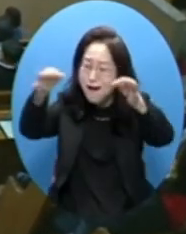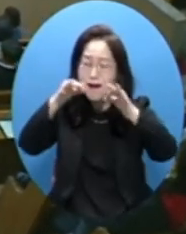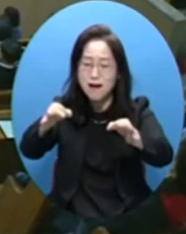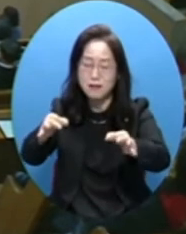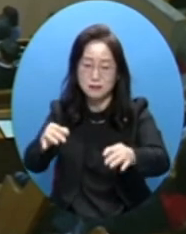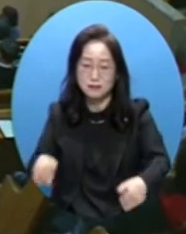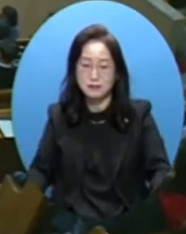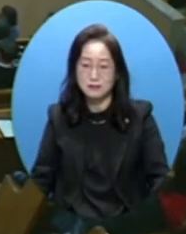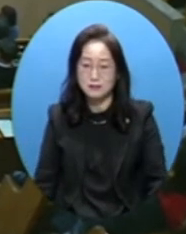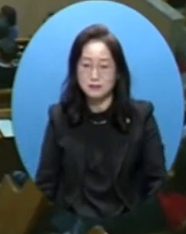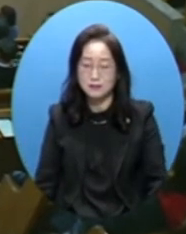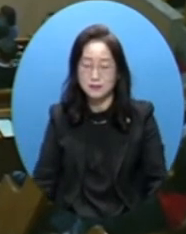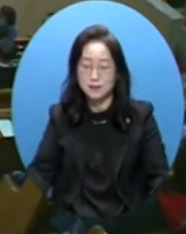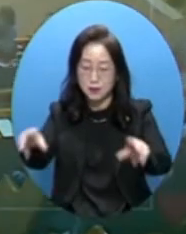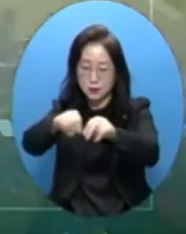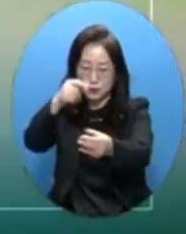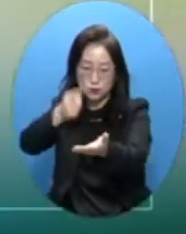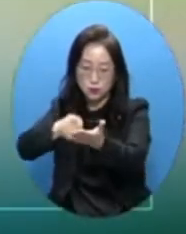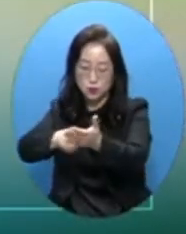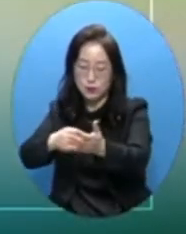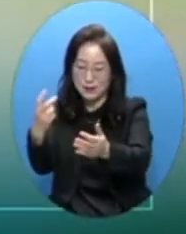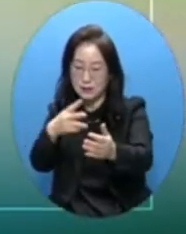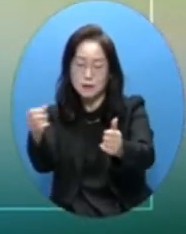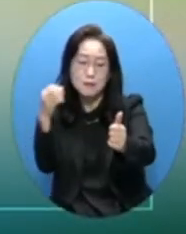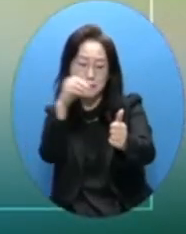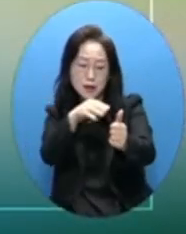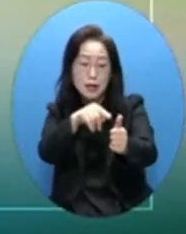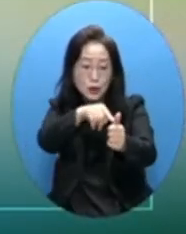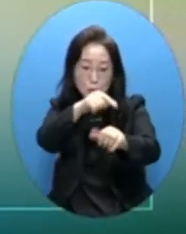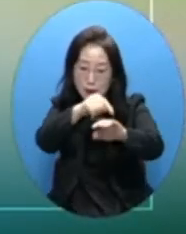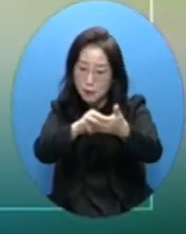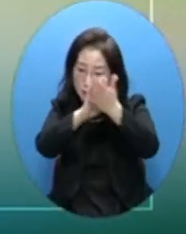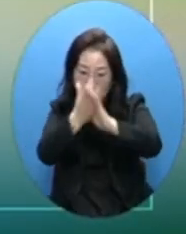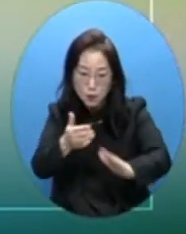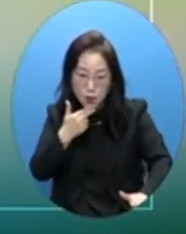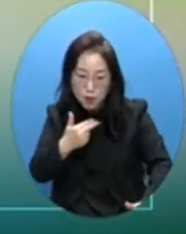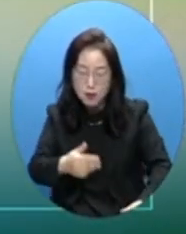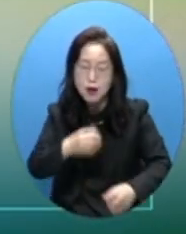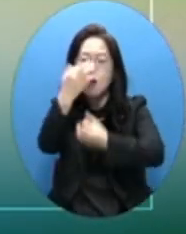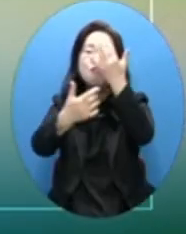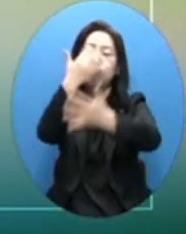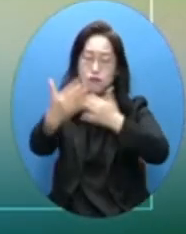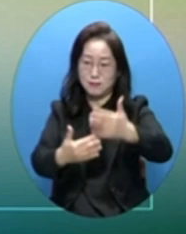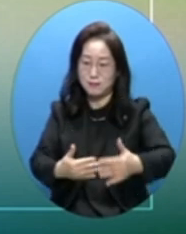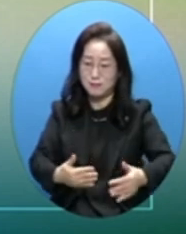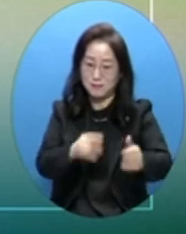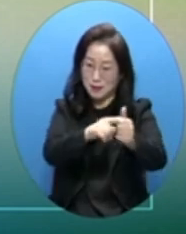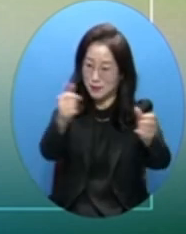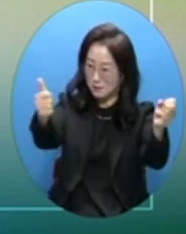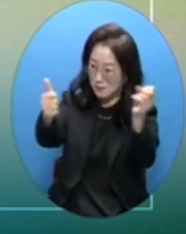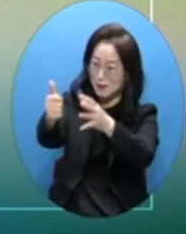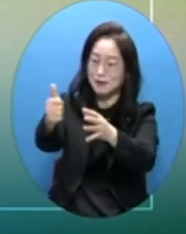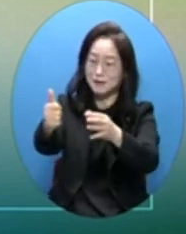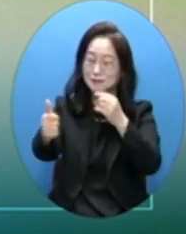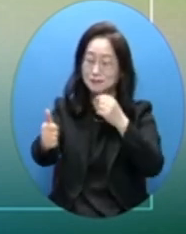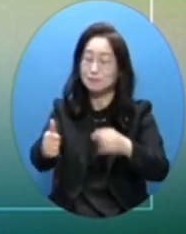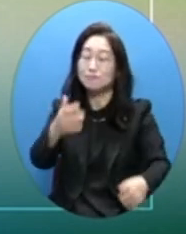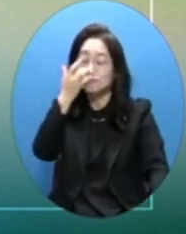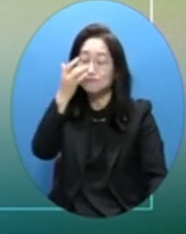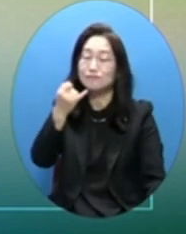그때 총독이 다시 말합니다. 마음을 바꾸지 않는다면 너를 불태울 것이다. 그러자 폴리카비 다시 태나게